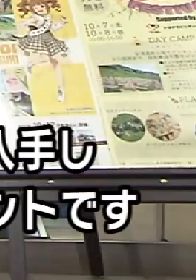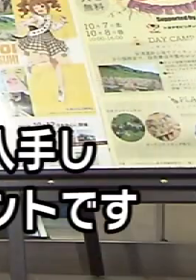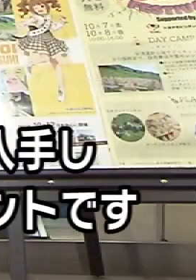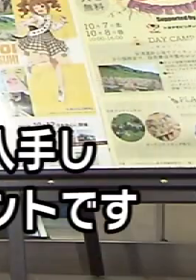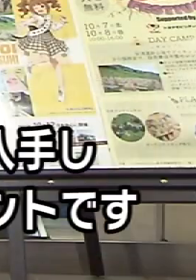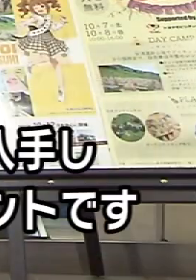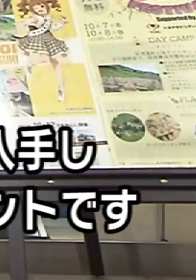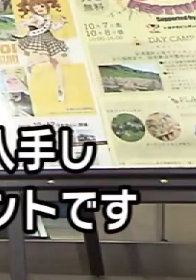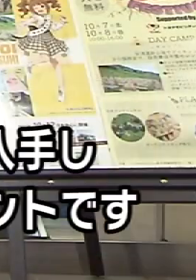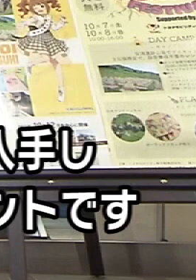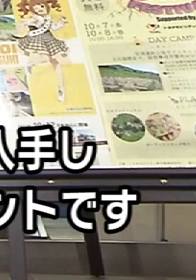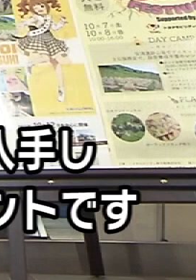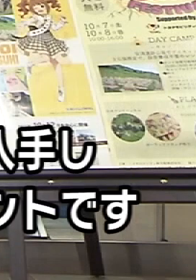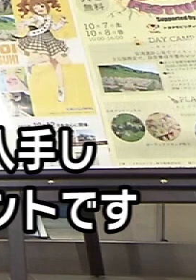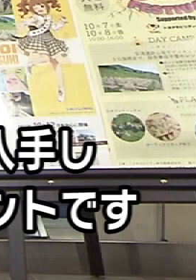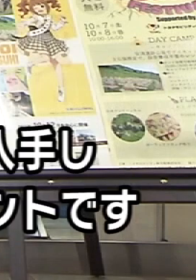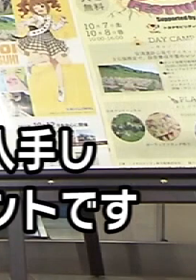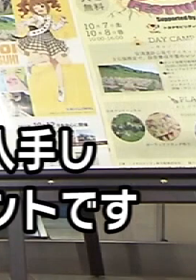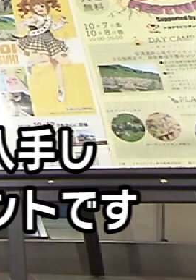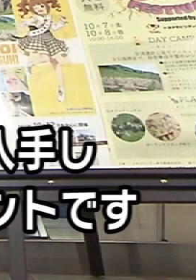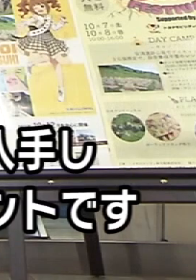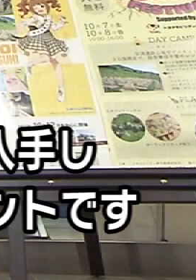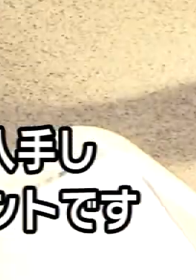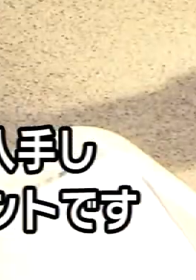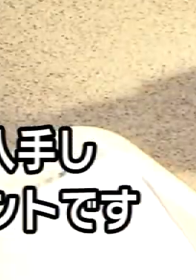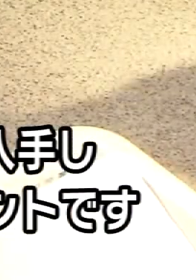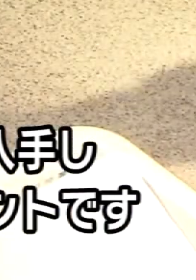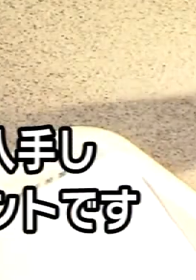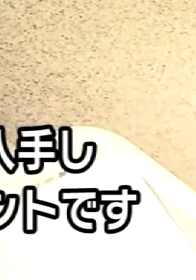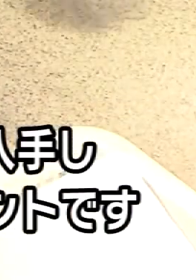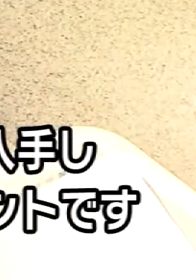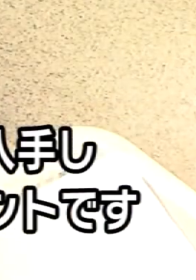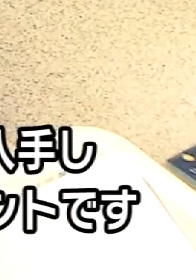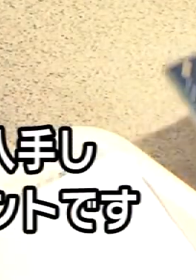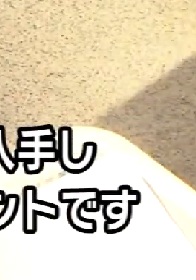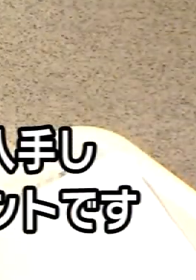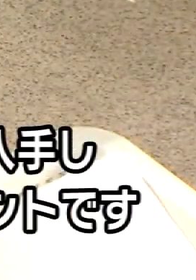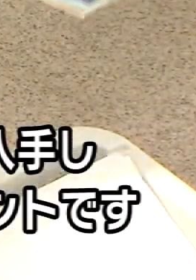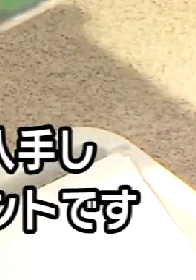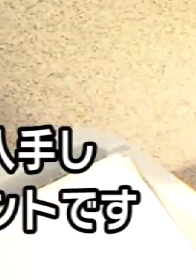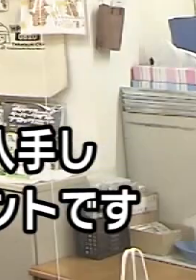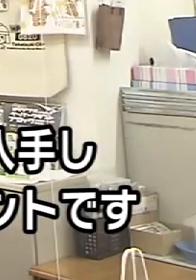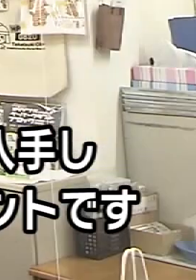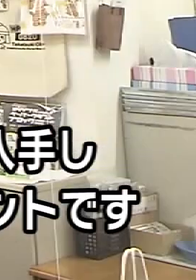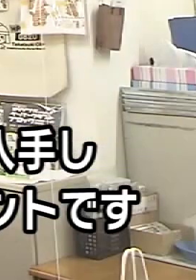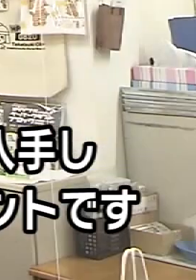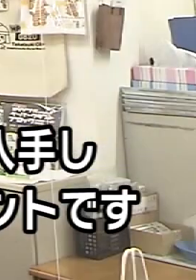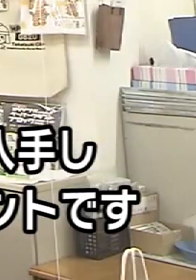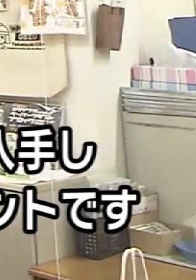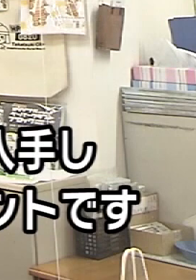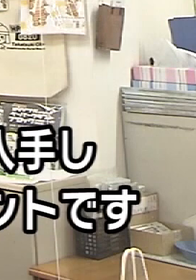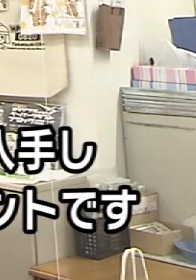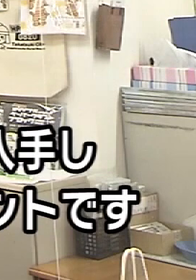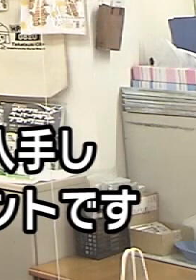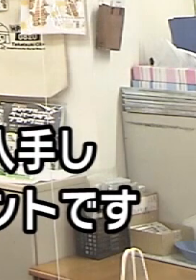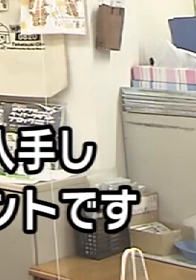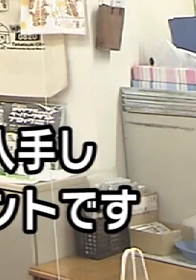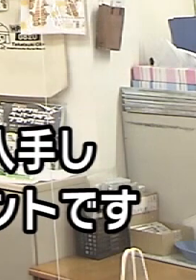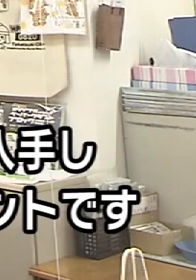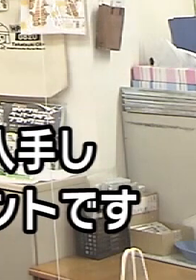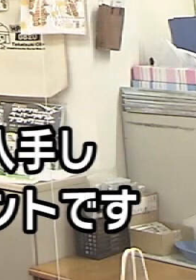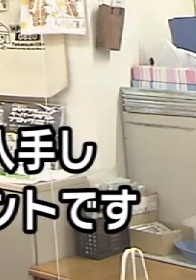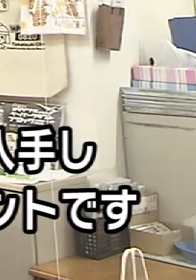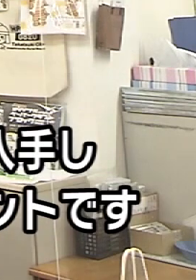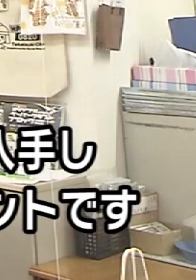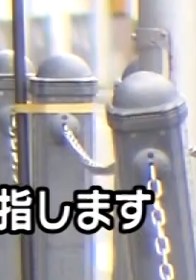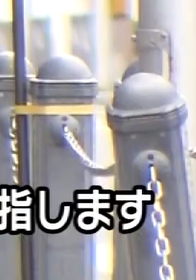歴史リアル謎解きゲームは参加者が謎の手がかりを入手し、頭と体を使って謎を解き明かす体験型のゲ